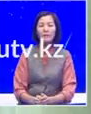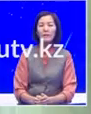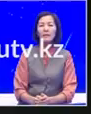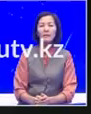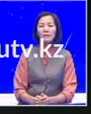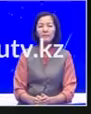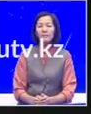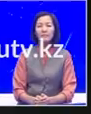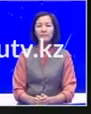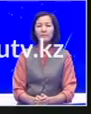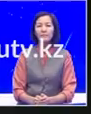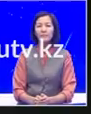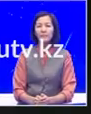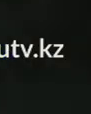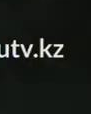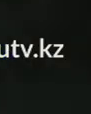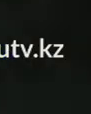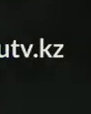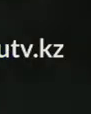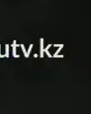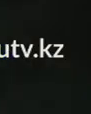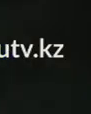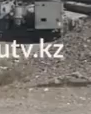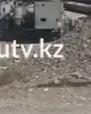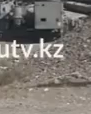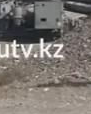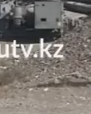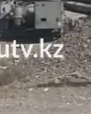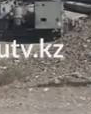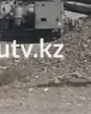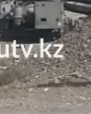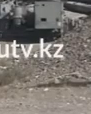жауаптылары. Елдана Сәрсенбаева, Әділ Ақжеркенова, Ерболат Антелов, Жетісу телеарнасы.